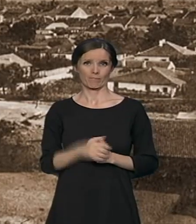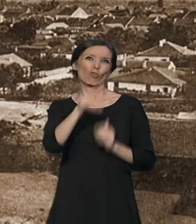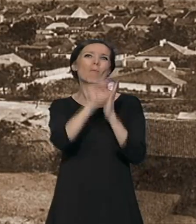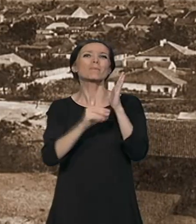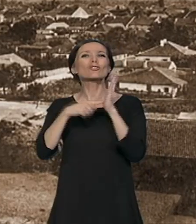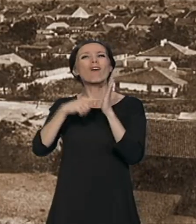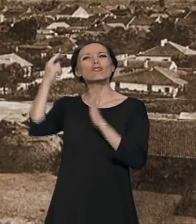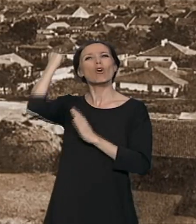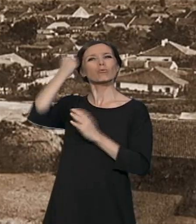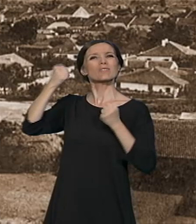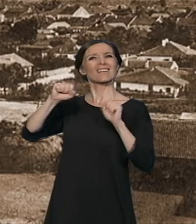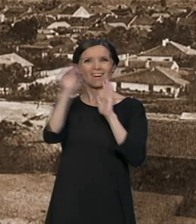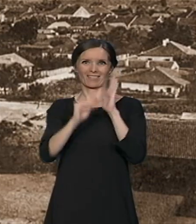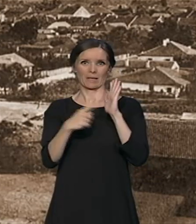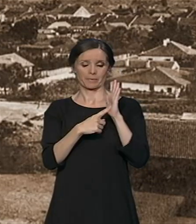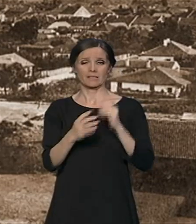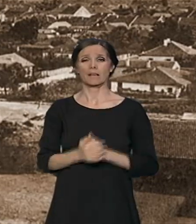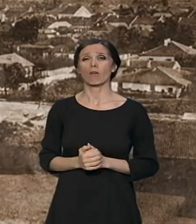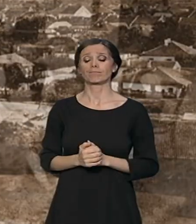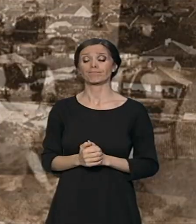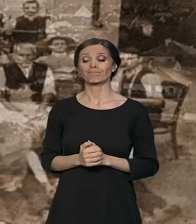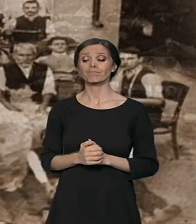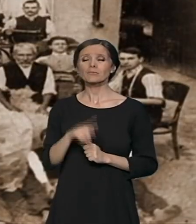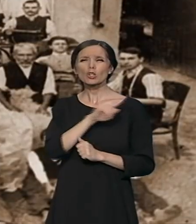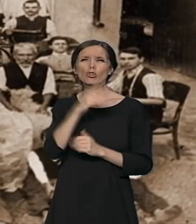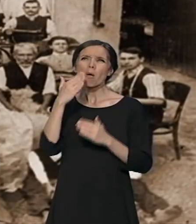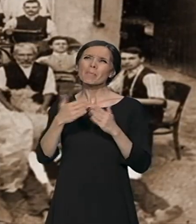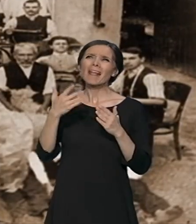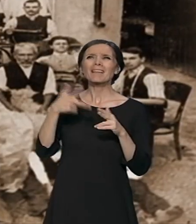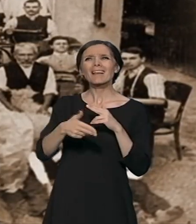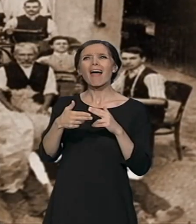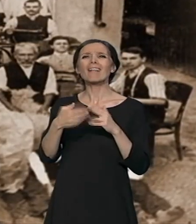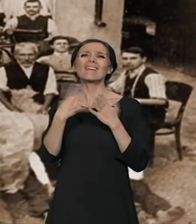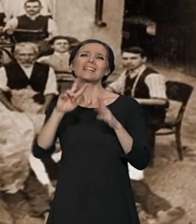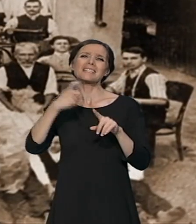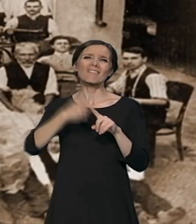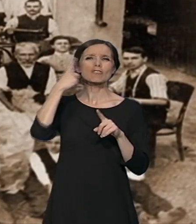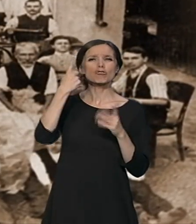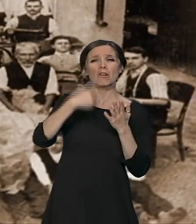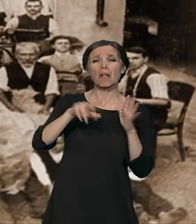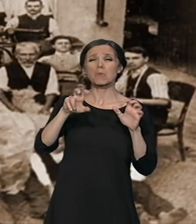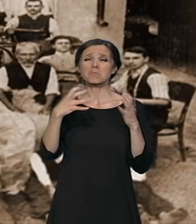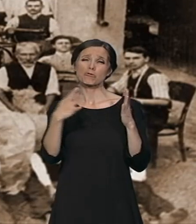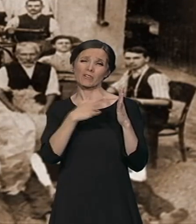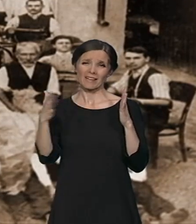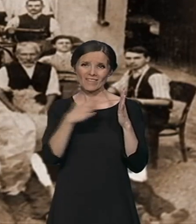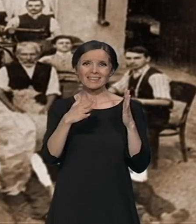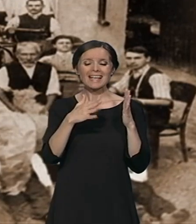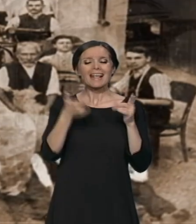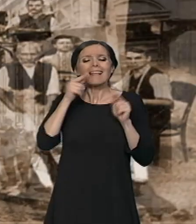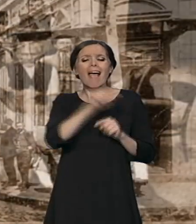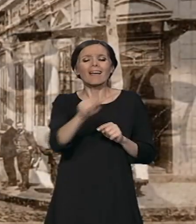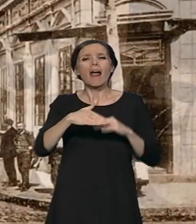pred kraj 19. veka gradska naselja su u stvari bila zanatski centri. I sa industrializacijom pred